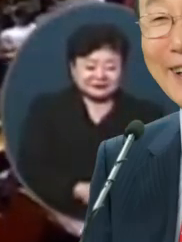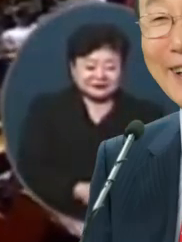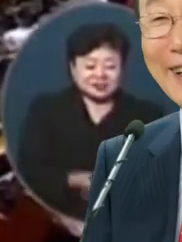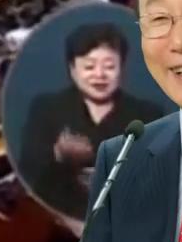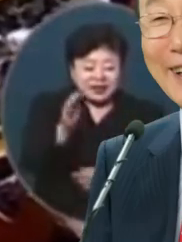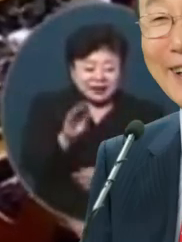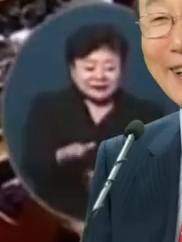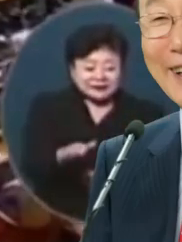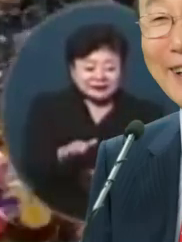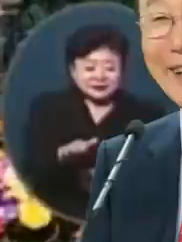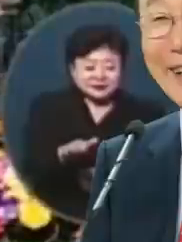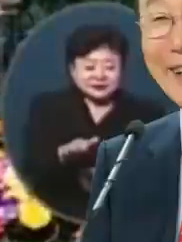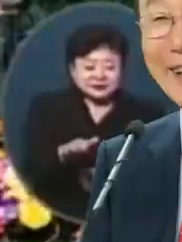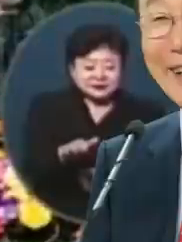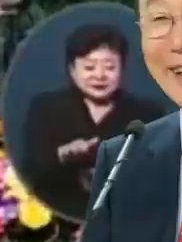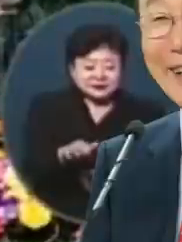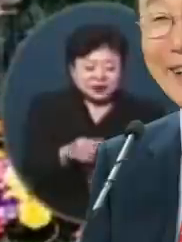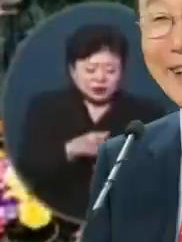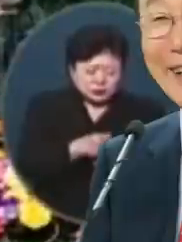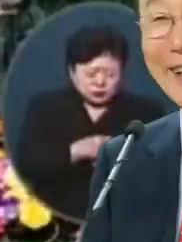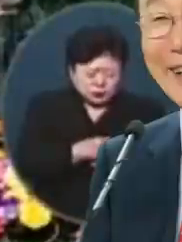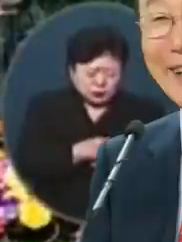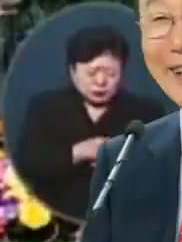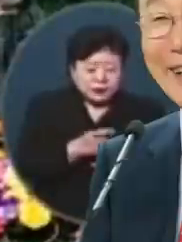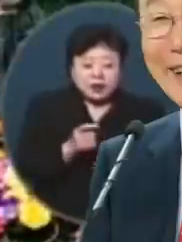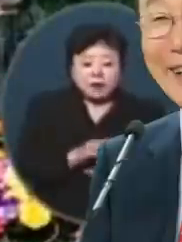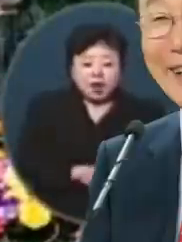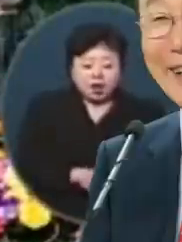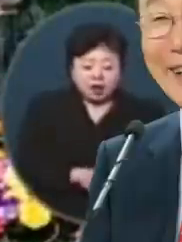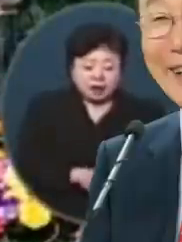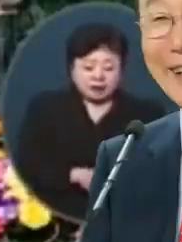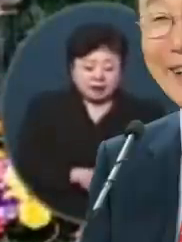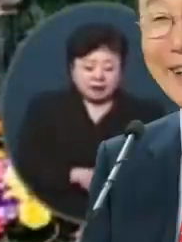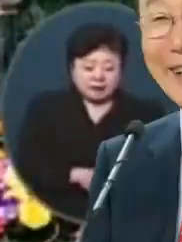그런데 우리가 조심해서 볼 것은